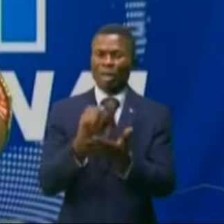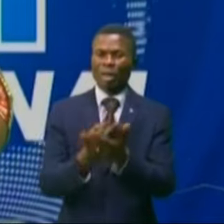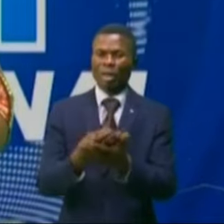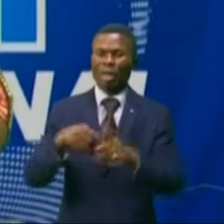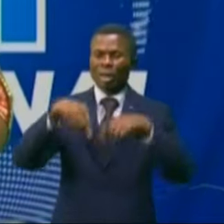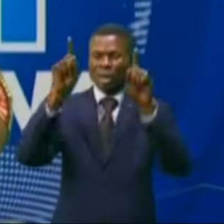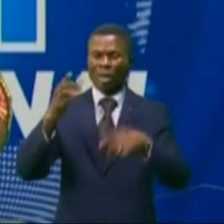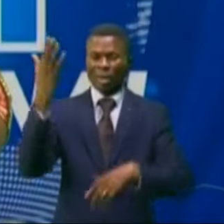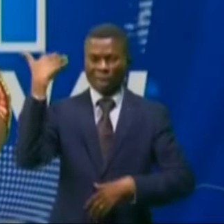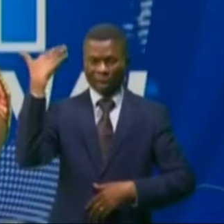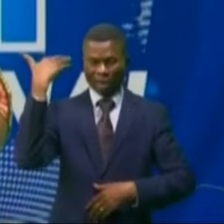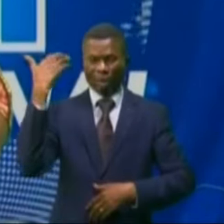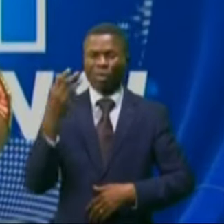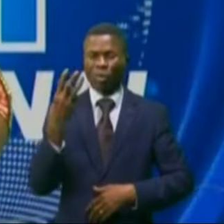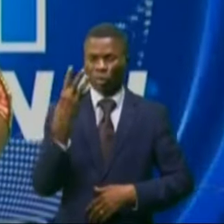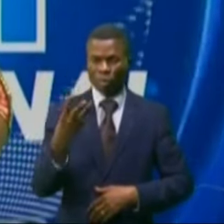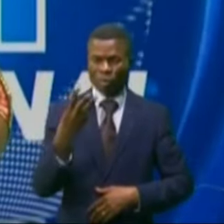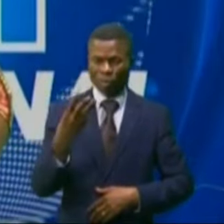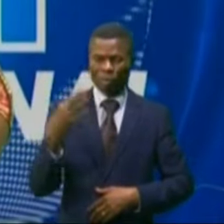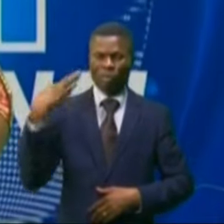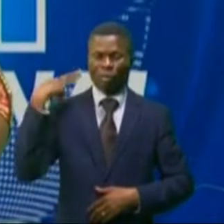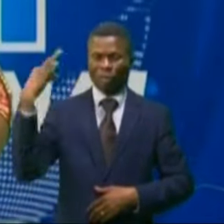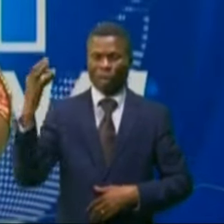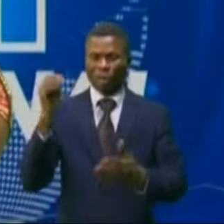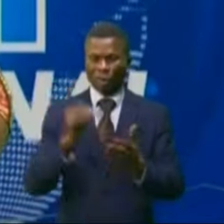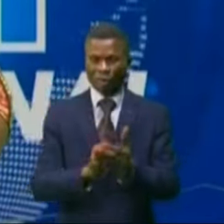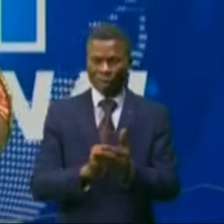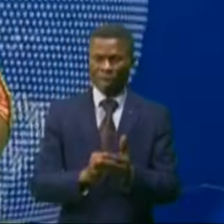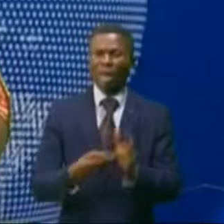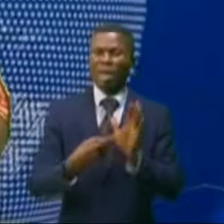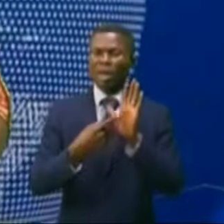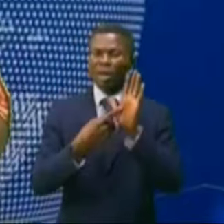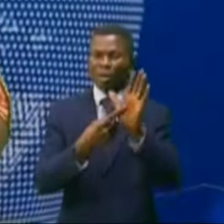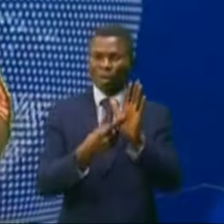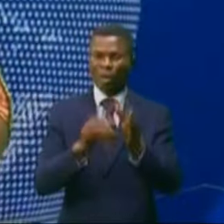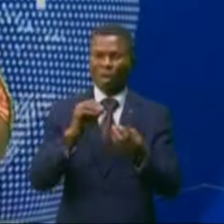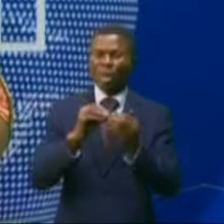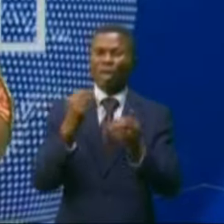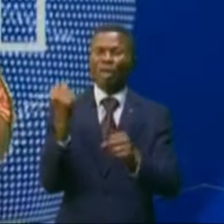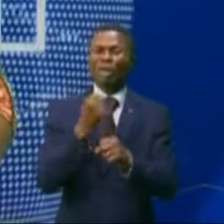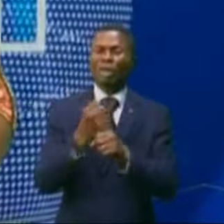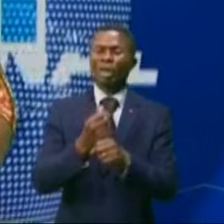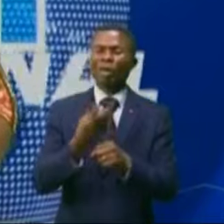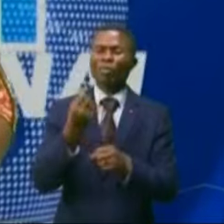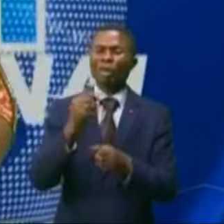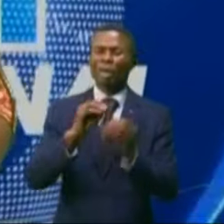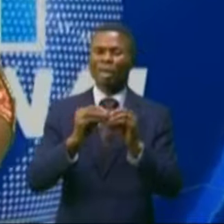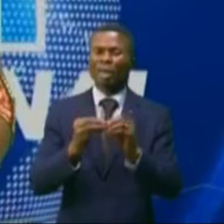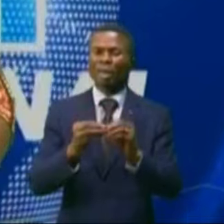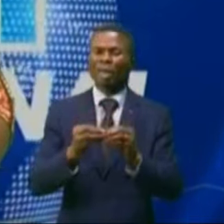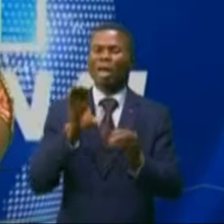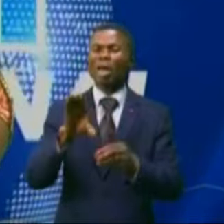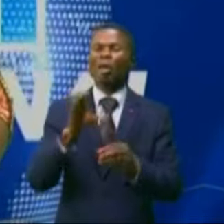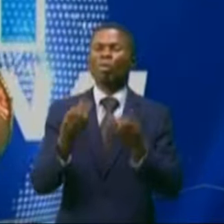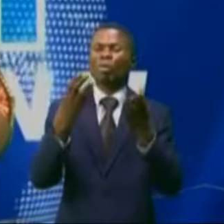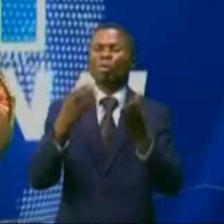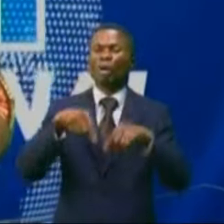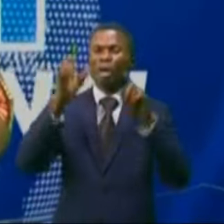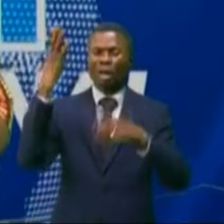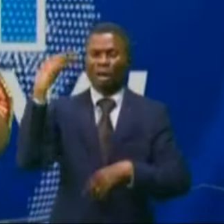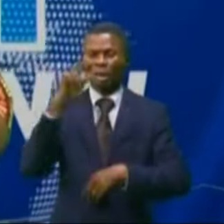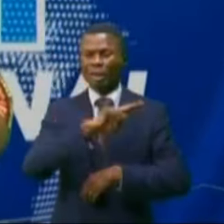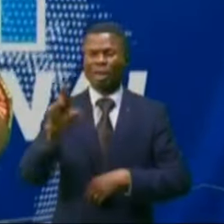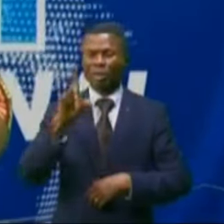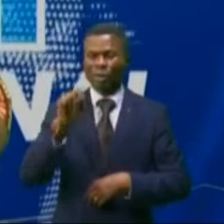derniers exercices. Le candidat doit justifier un chiffre d'affaires moyennant des années suivantes